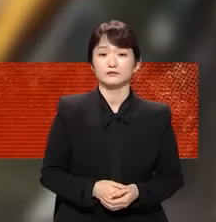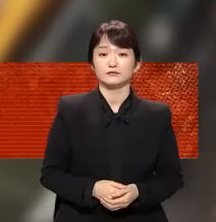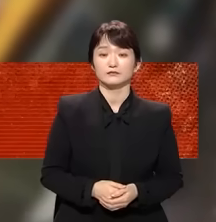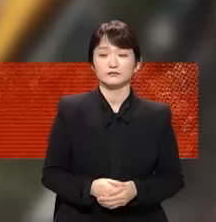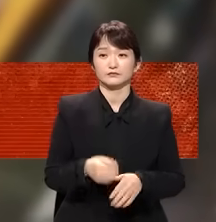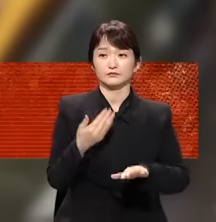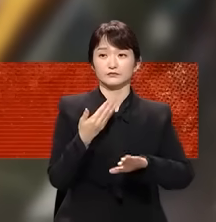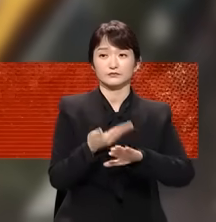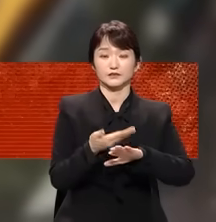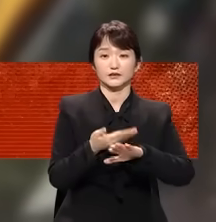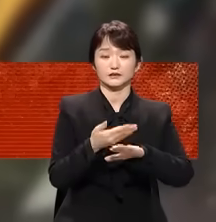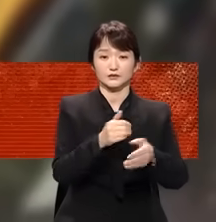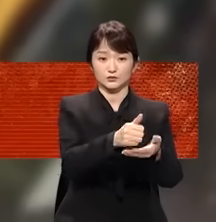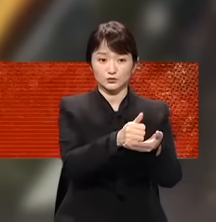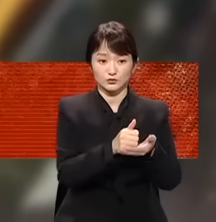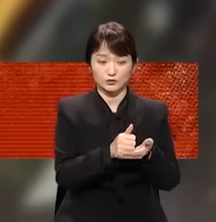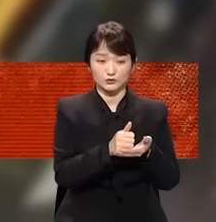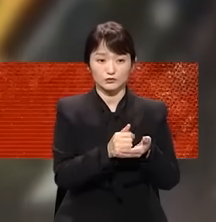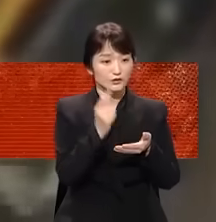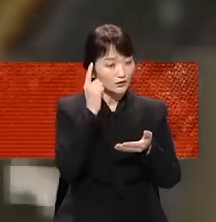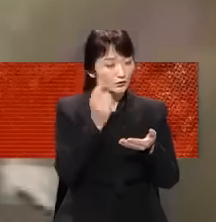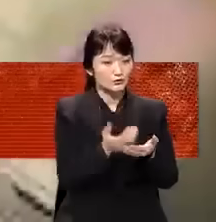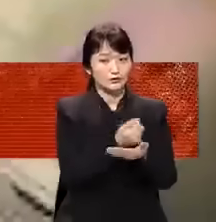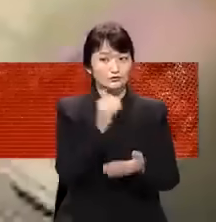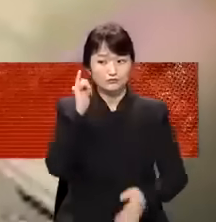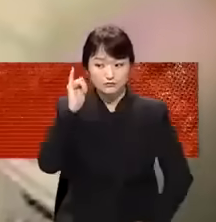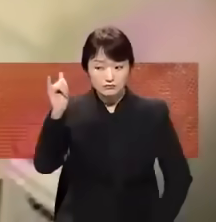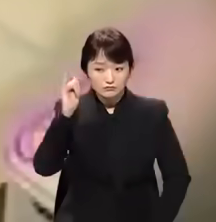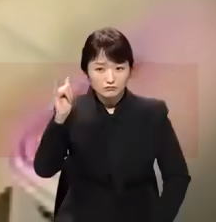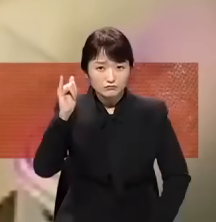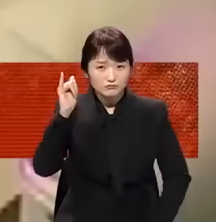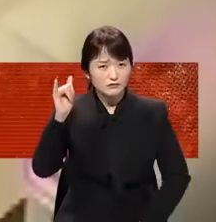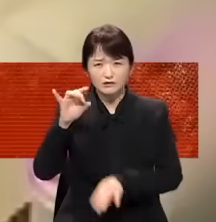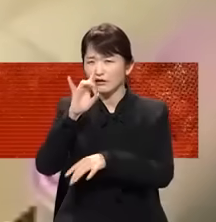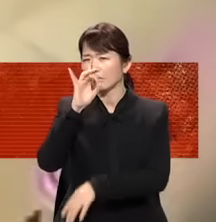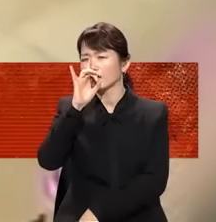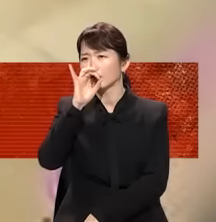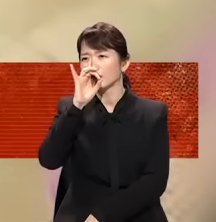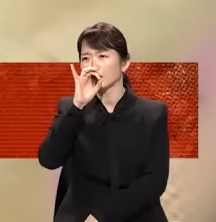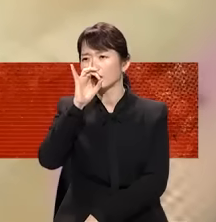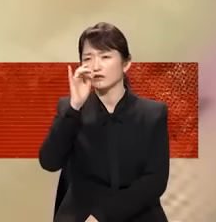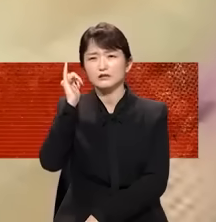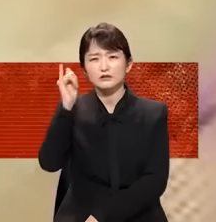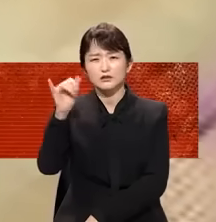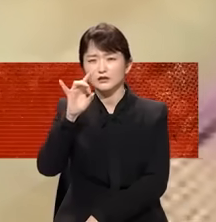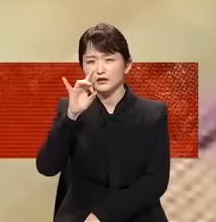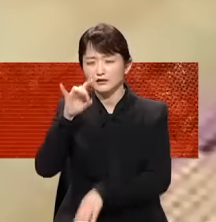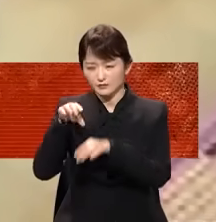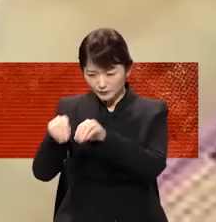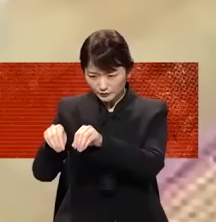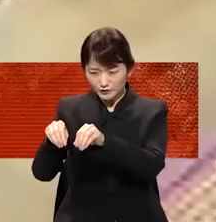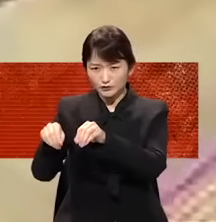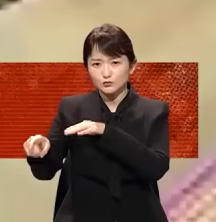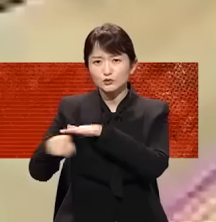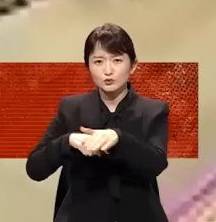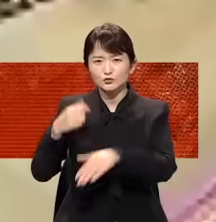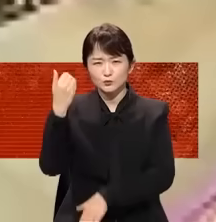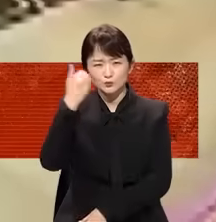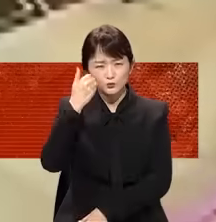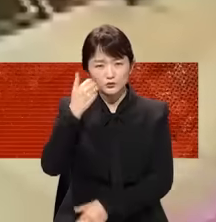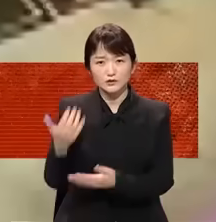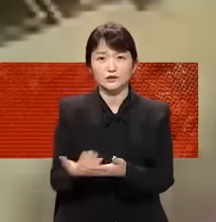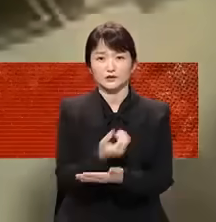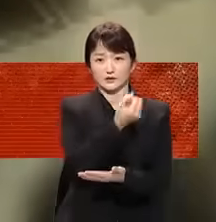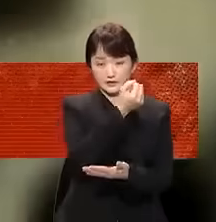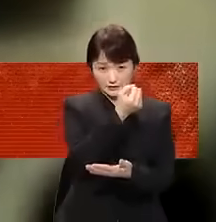손님들 전화로 자기 핸드폰에 전화를 걸었는데 전화 꺼져 있어요 전화 꺼져 있으면 절 돕니다 아 통상적으로 누군가가 습득을 하면